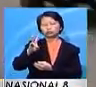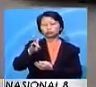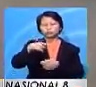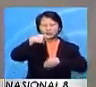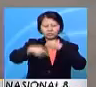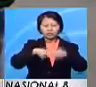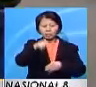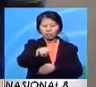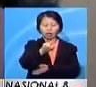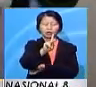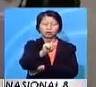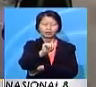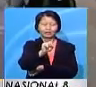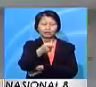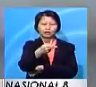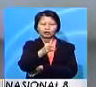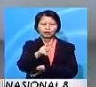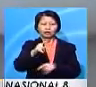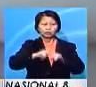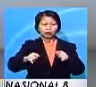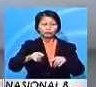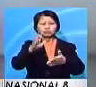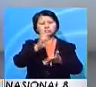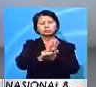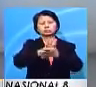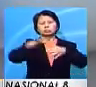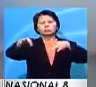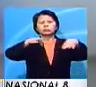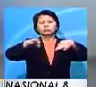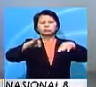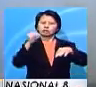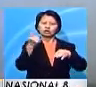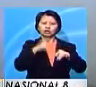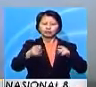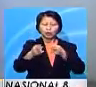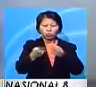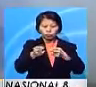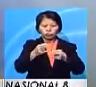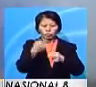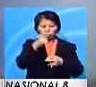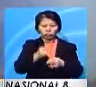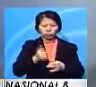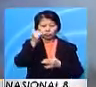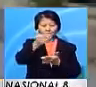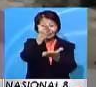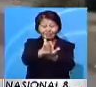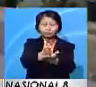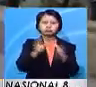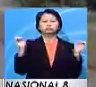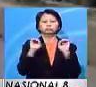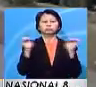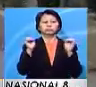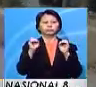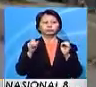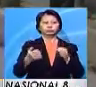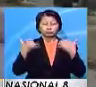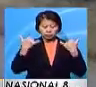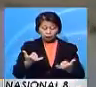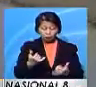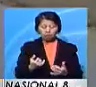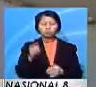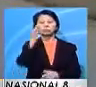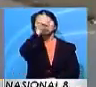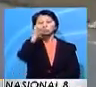Namun, semuanya terhad di atas kertas mata-mata tanpa ada sebarang usaha pelaksanaan yang berkesan. Timbul kini